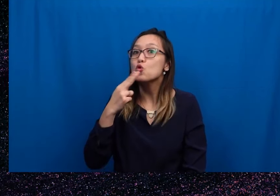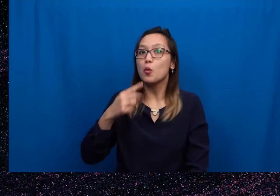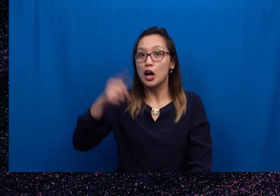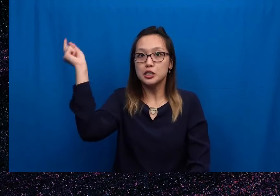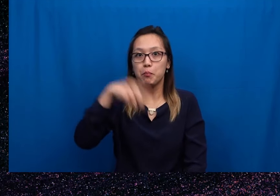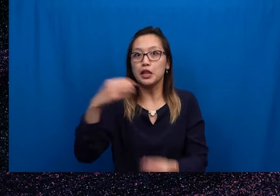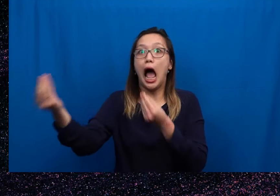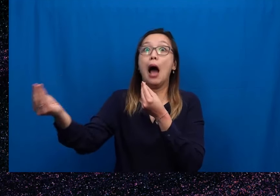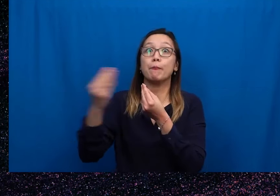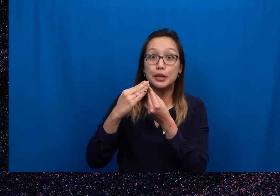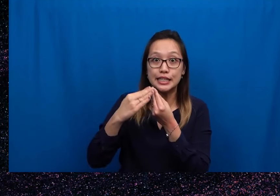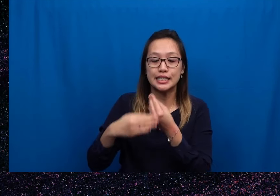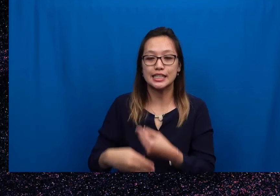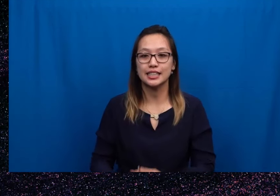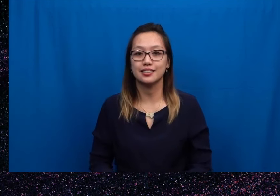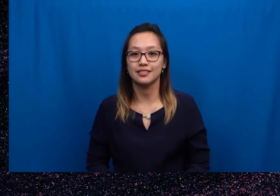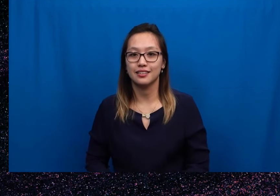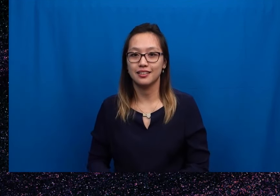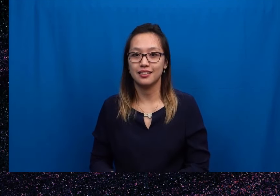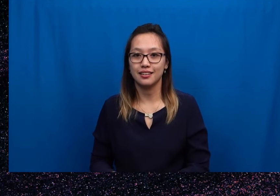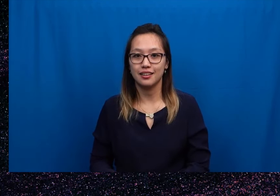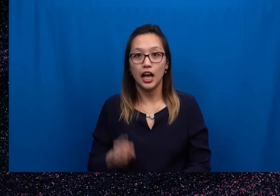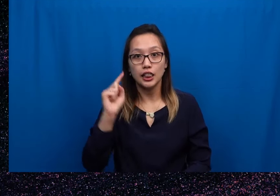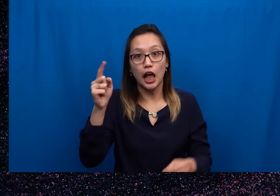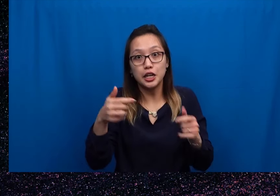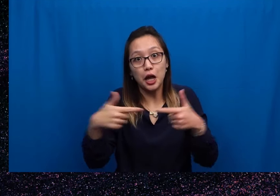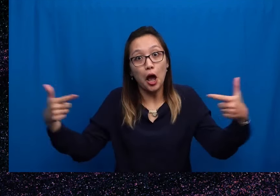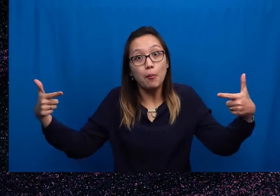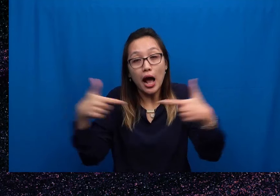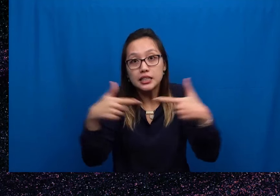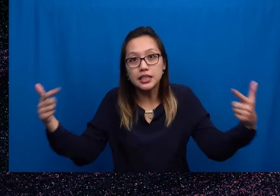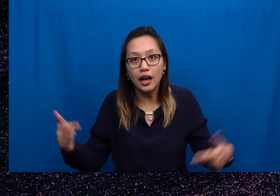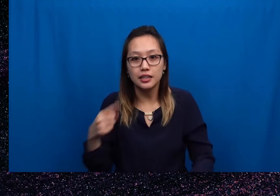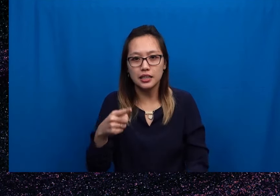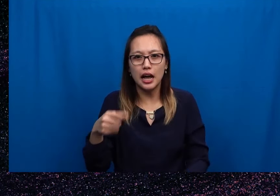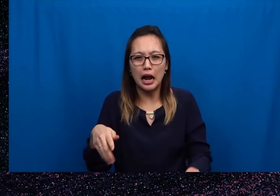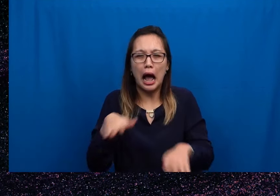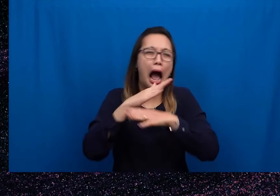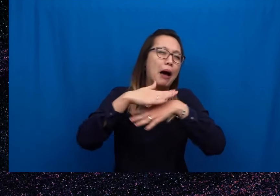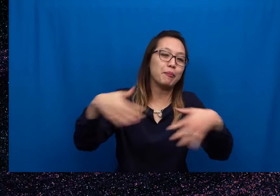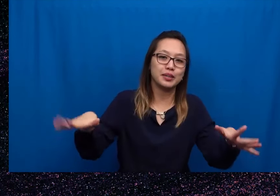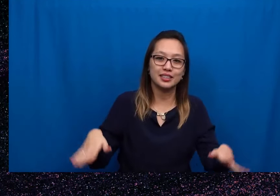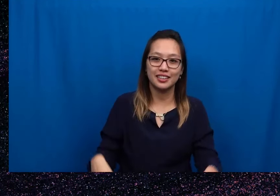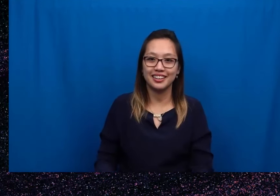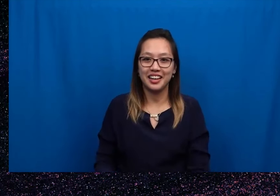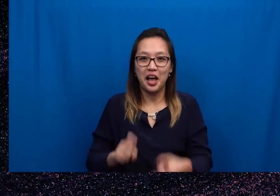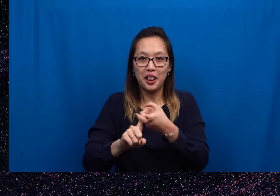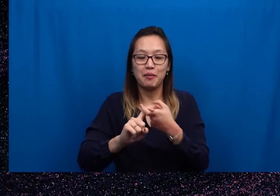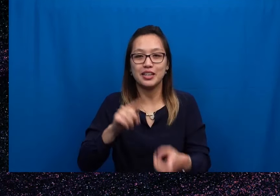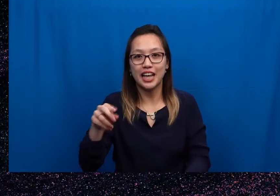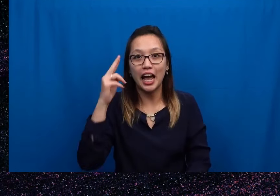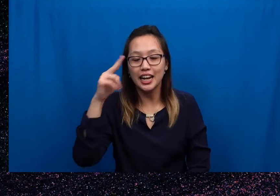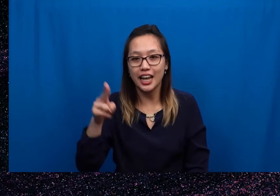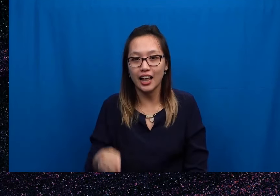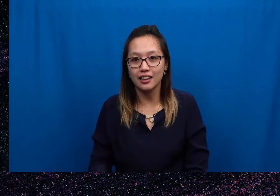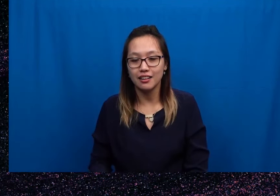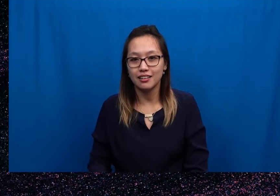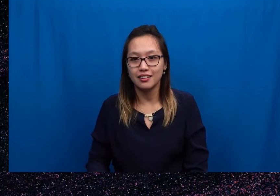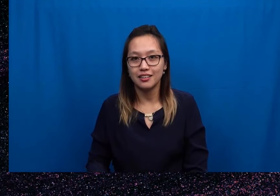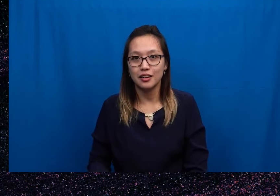itu. Dan rokok yang tadinya panjang dengan cepat berkurang. Teman saya melihat langsung dicabut dan dia berkata,